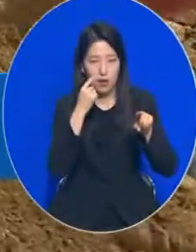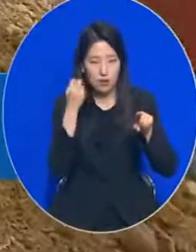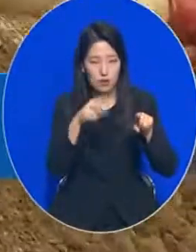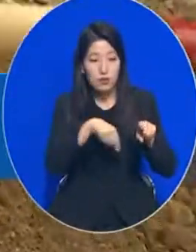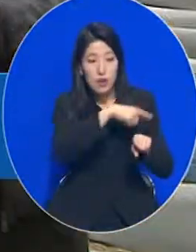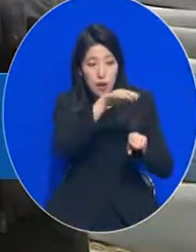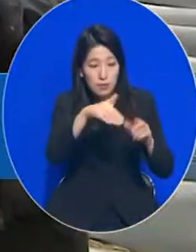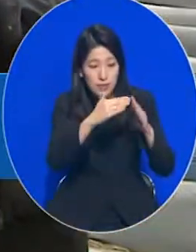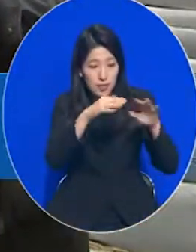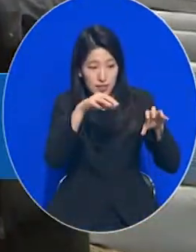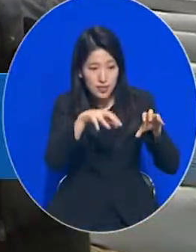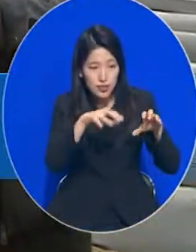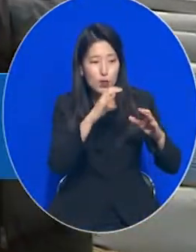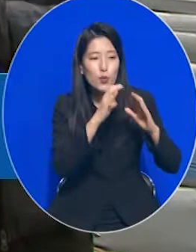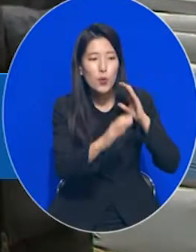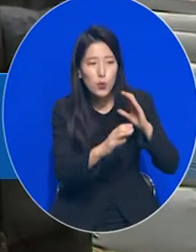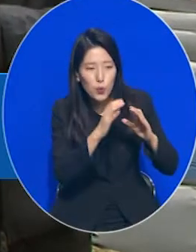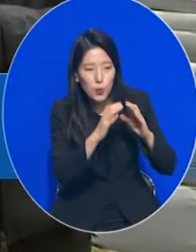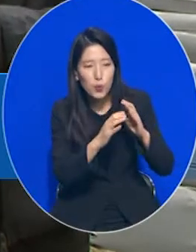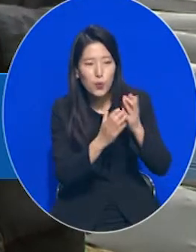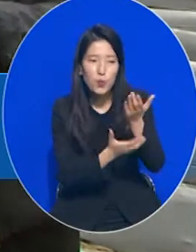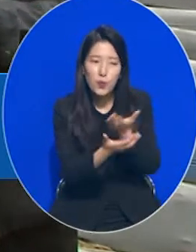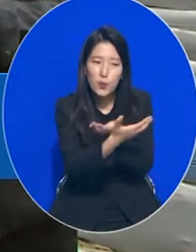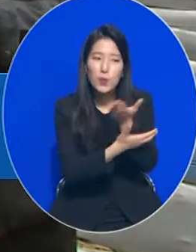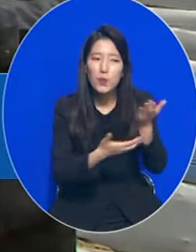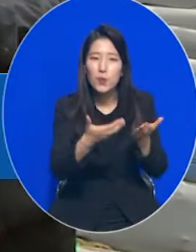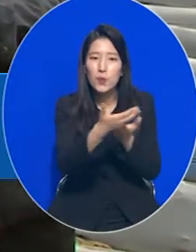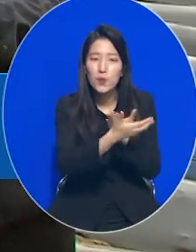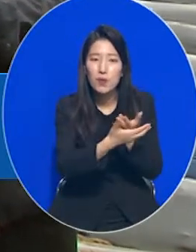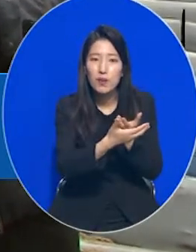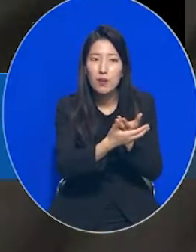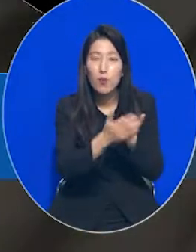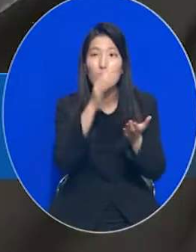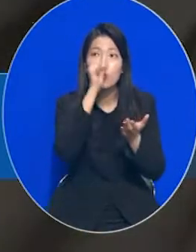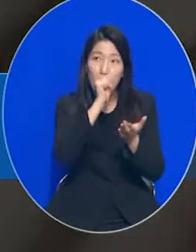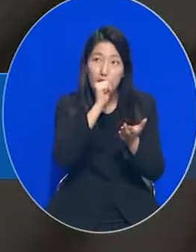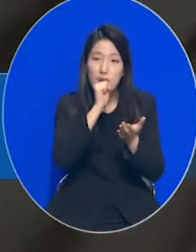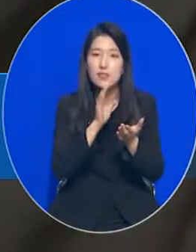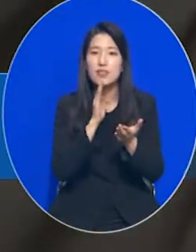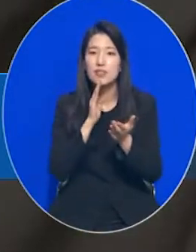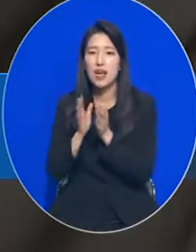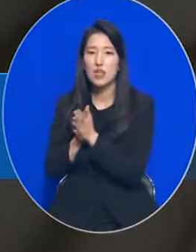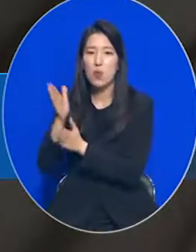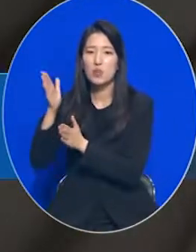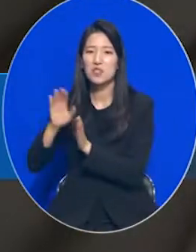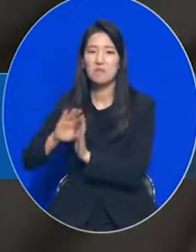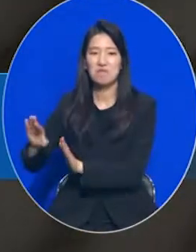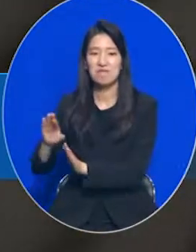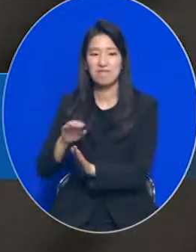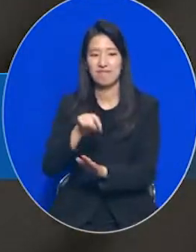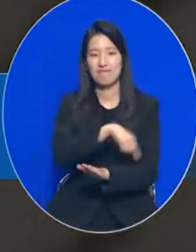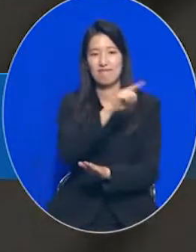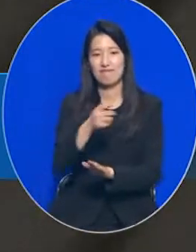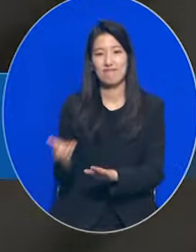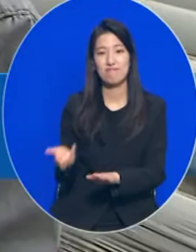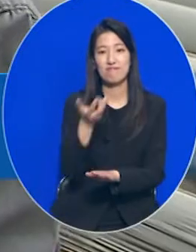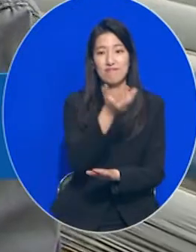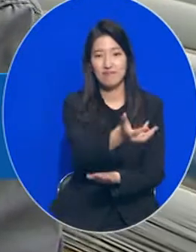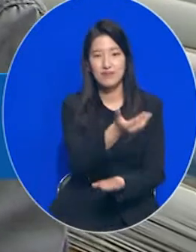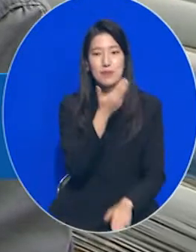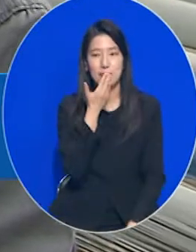교류하는 기회를 얻으실 수 있도록 마련한 프로그램입니다. 2월 중에 운영하는 마을이 선정이 되고 나면 마을에서 프로그램을 기획을 할